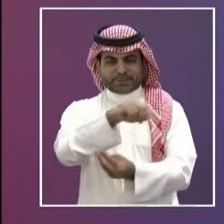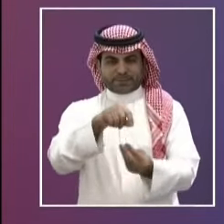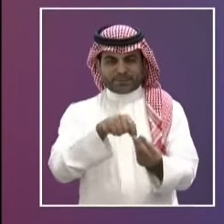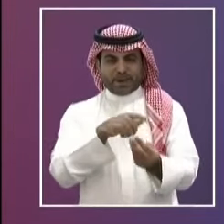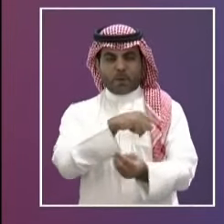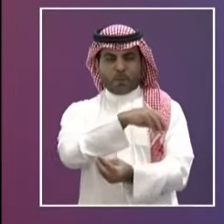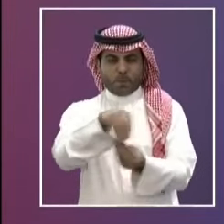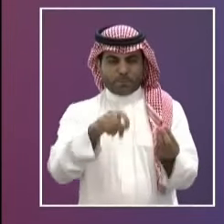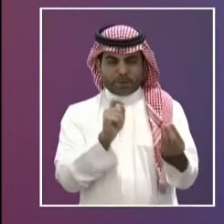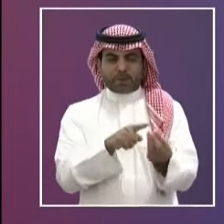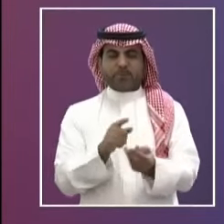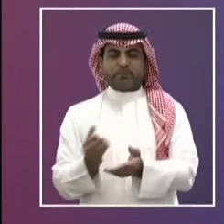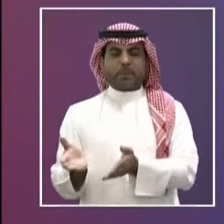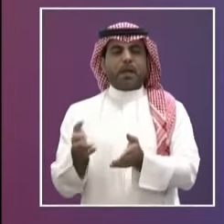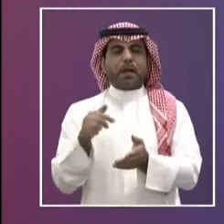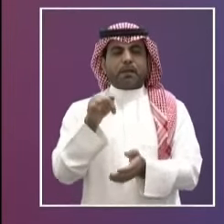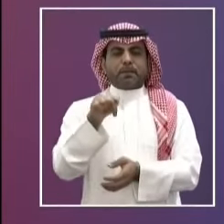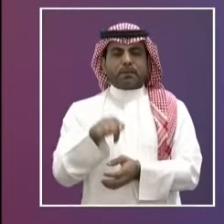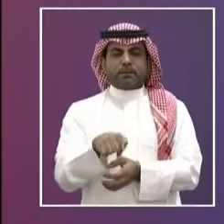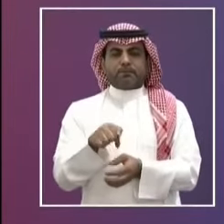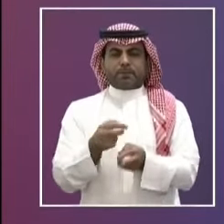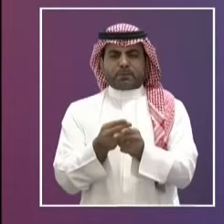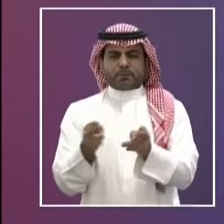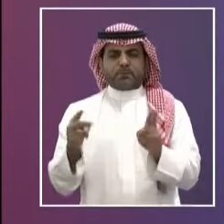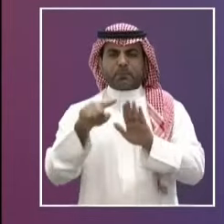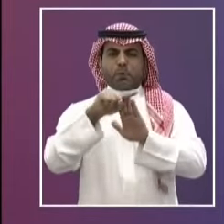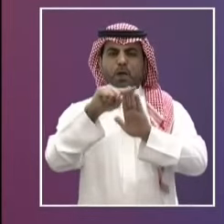ترتكز على العديد من المحددات